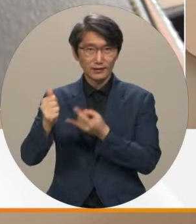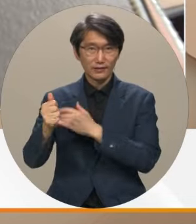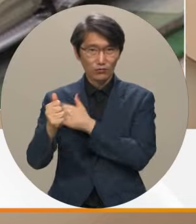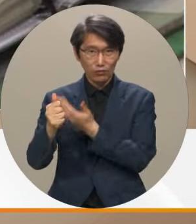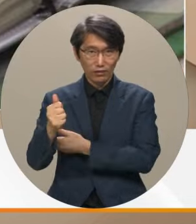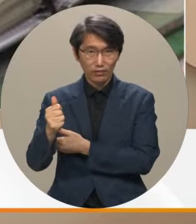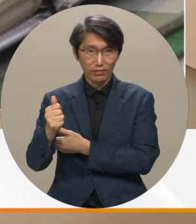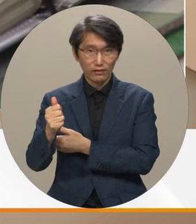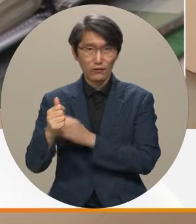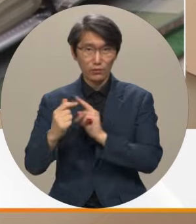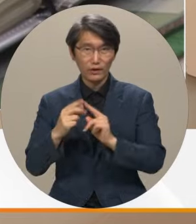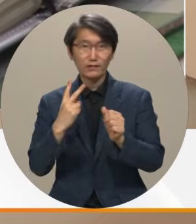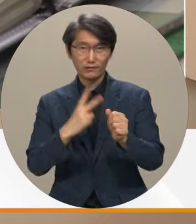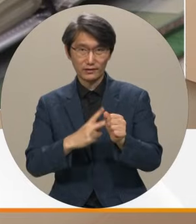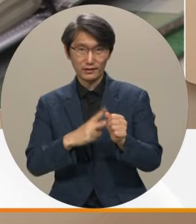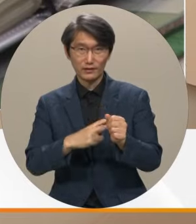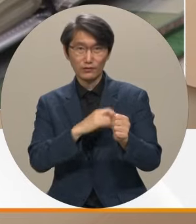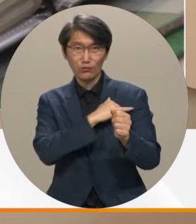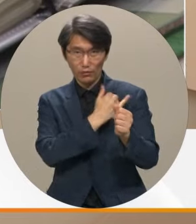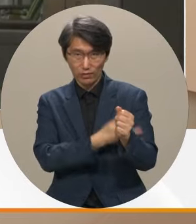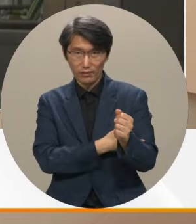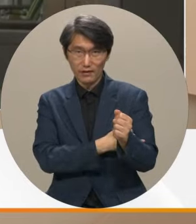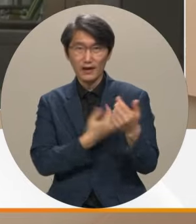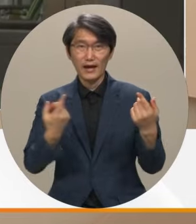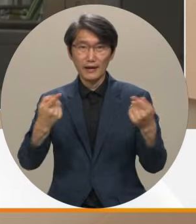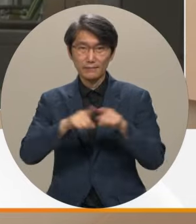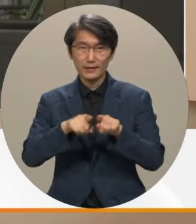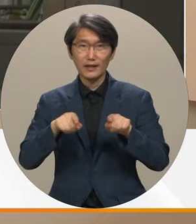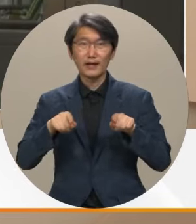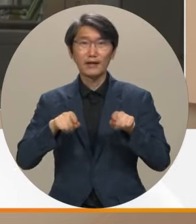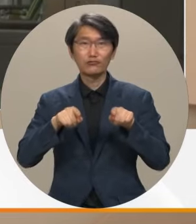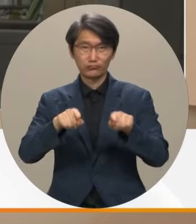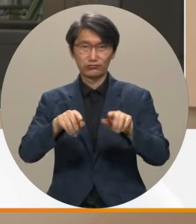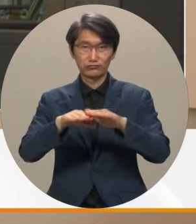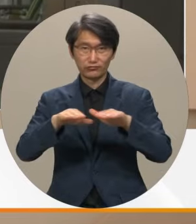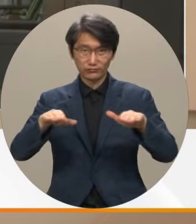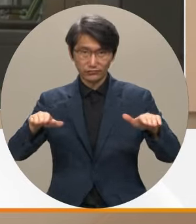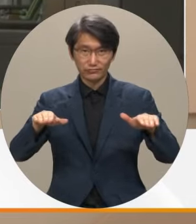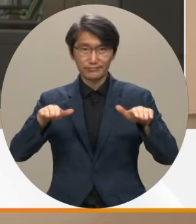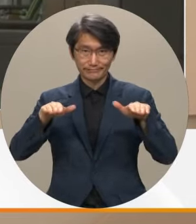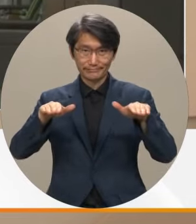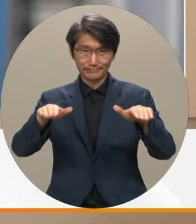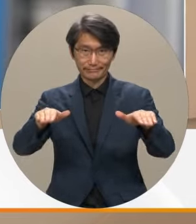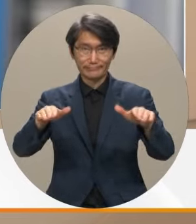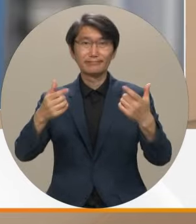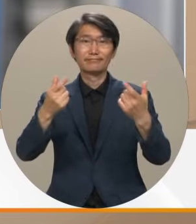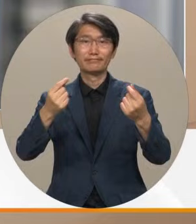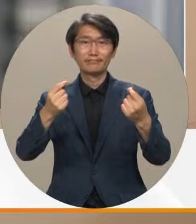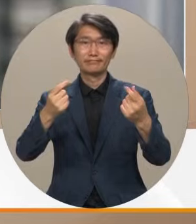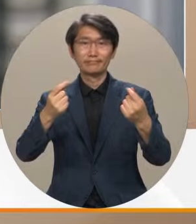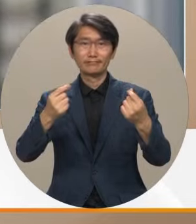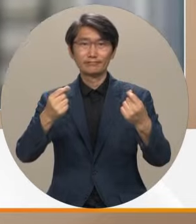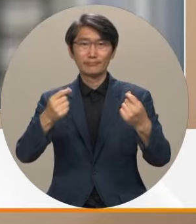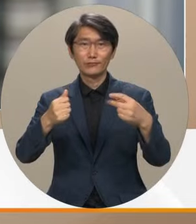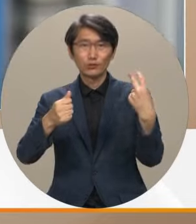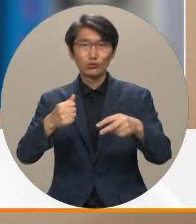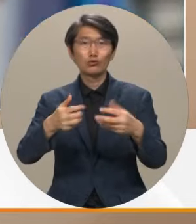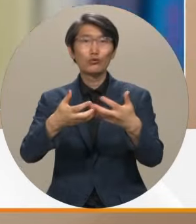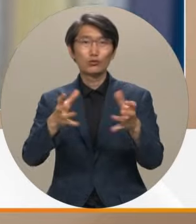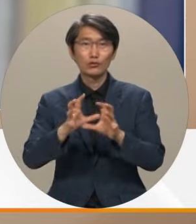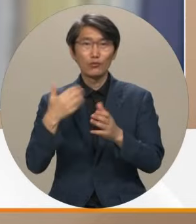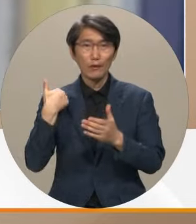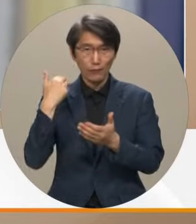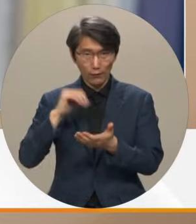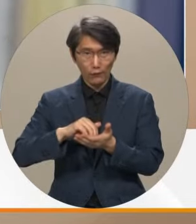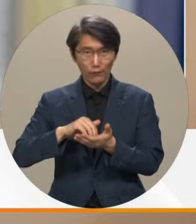인권과 선생님들의 교권이 함께 균형을 이루면서 이루어지는 그런 교육 고육 공동체의